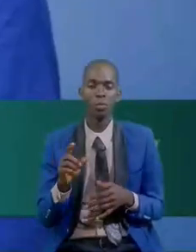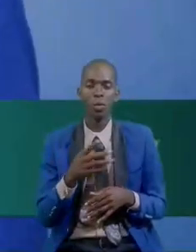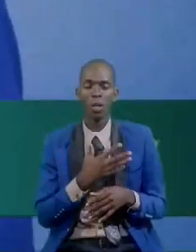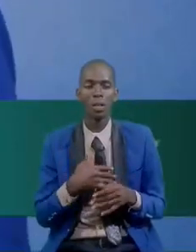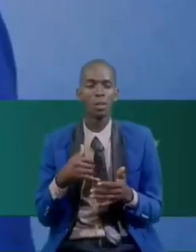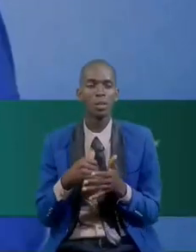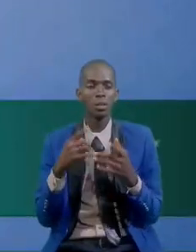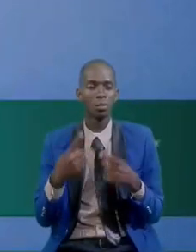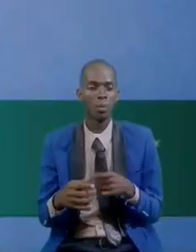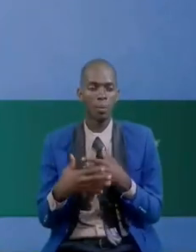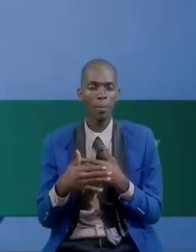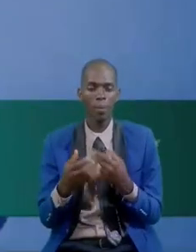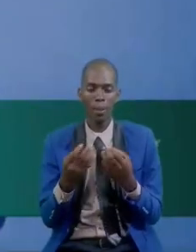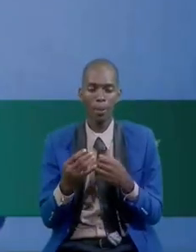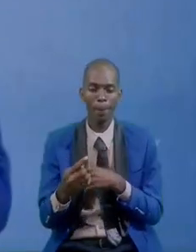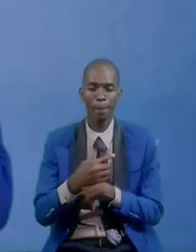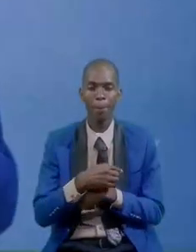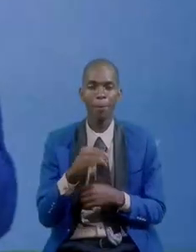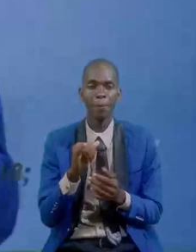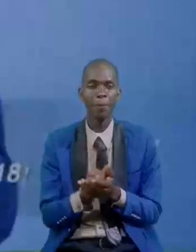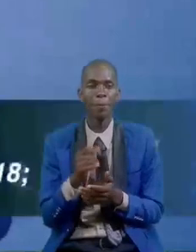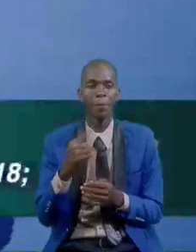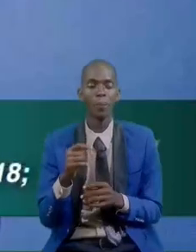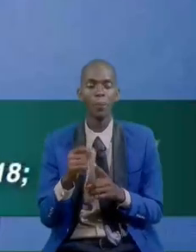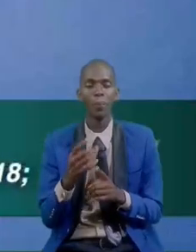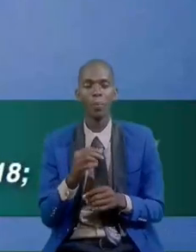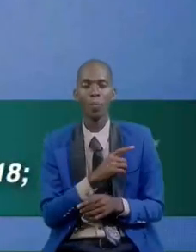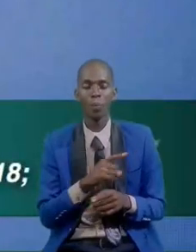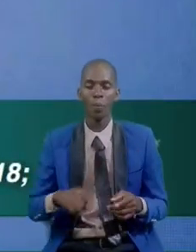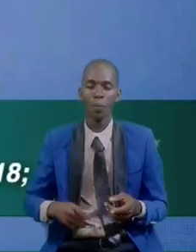Bien des jours s'écoulèrent, et la parole de l'Éternel